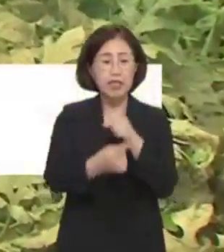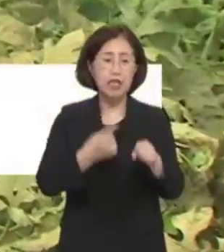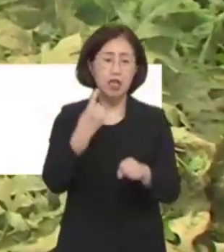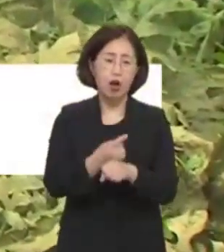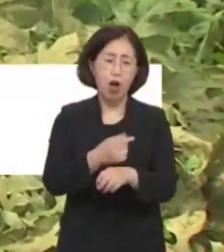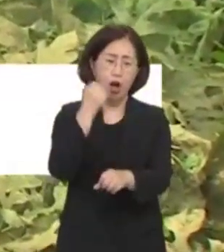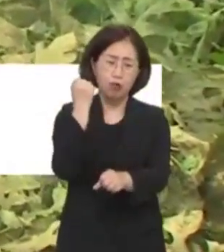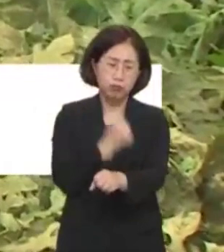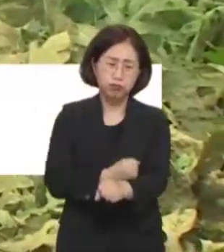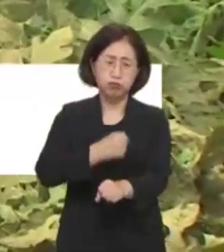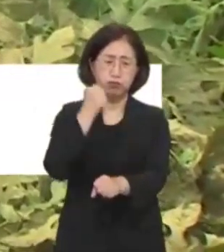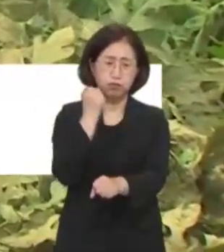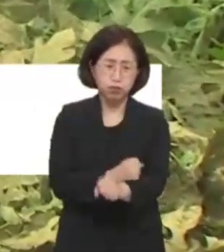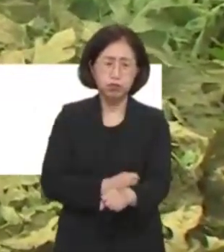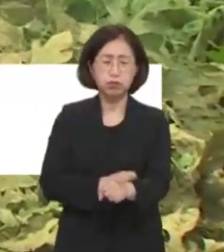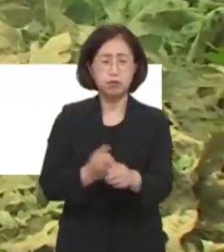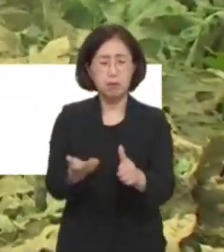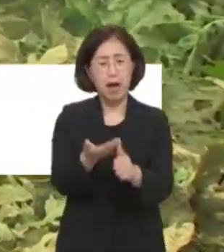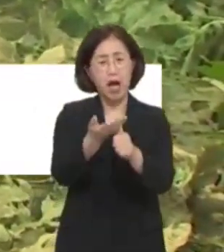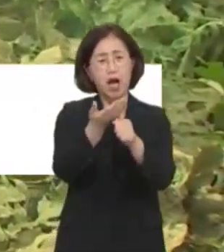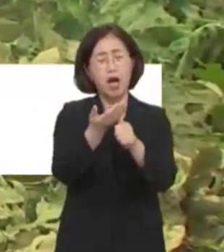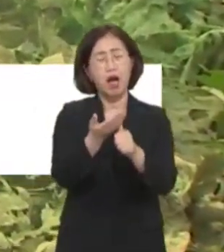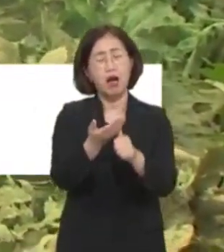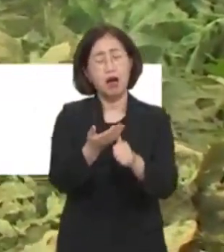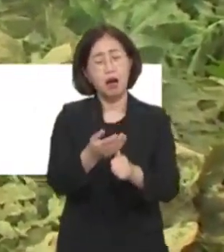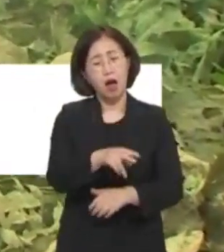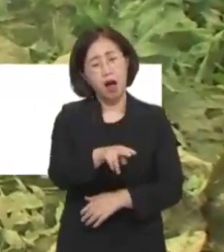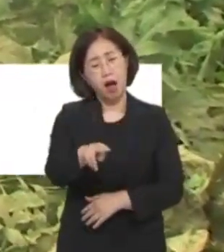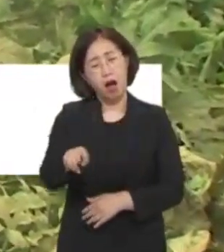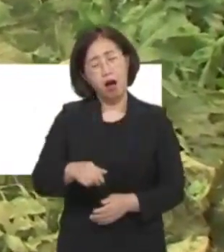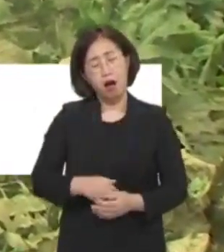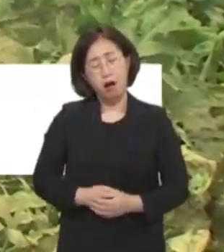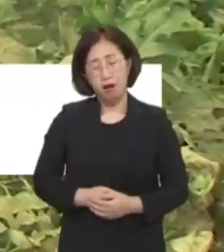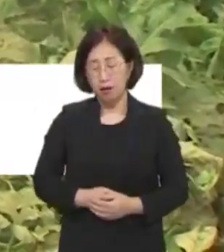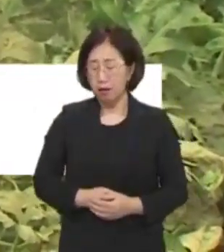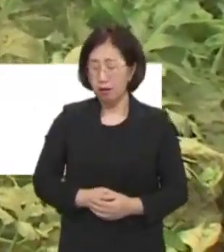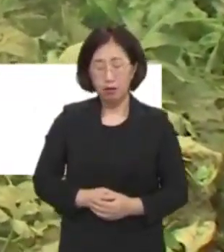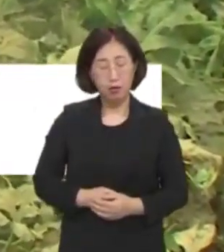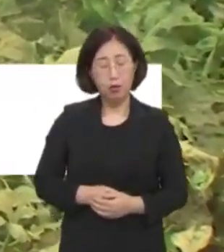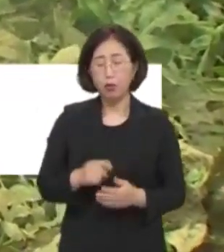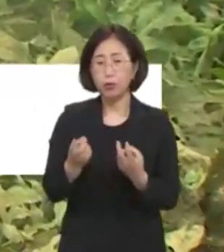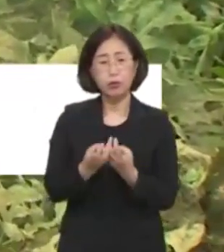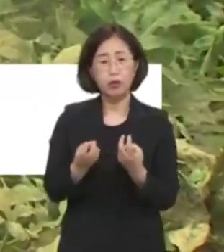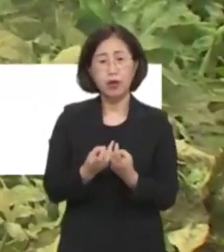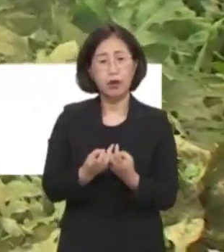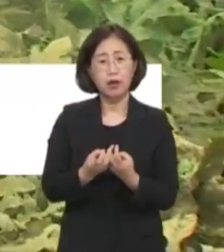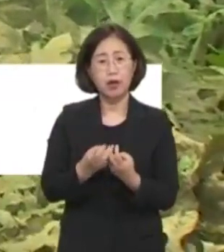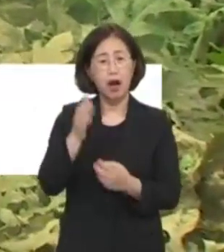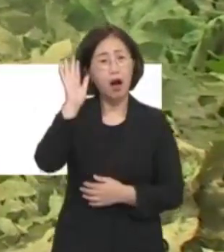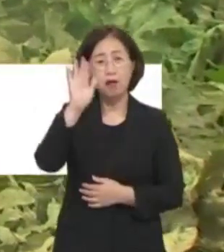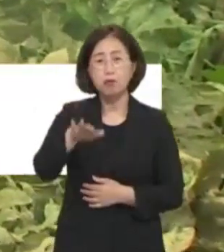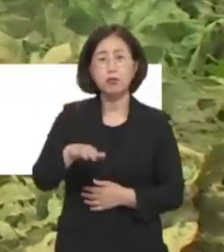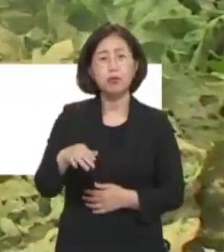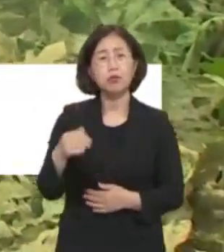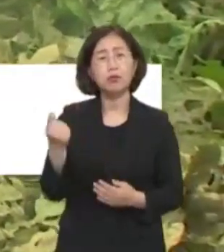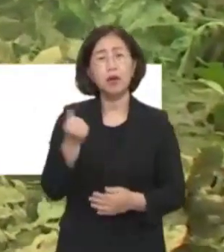농사인데 이렇게 되다 보니까 참 앞으로 이걸 어떻게 해야 할지 참